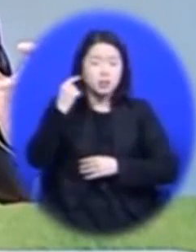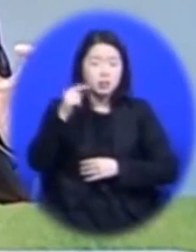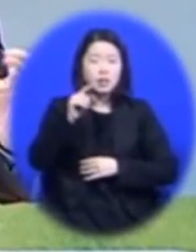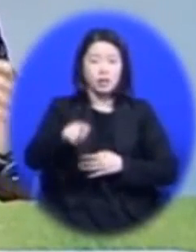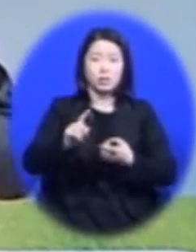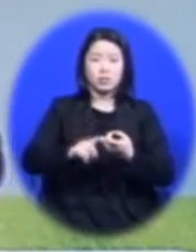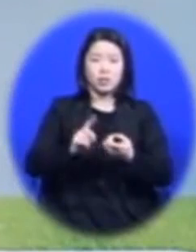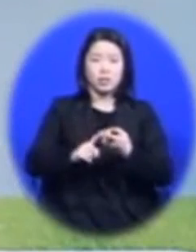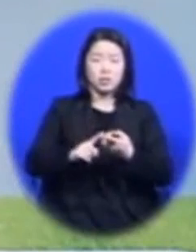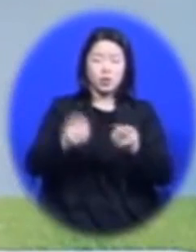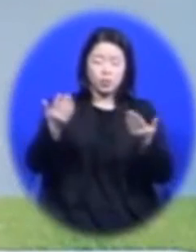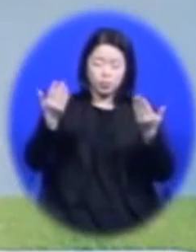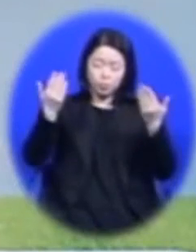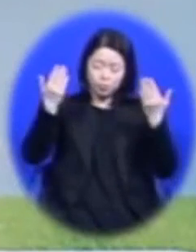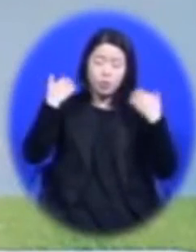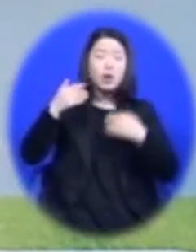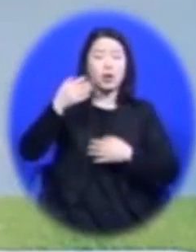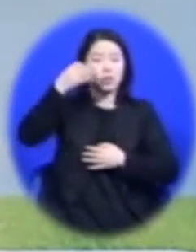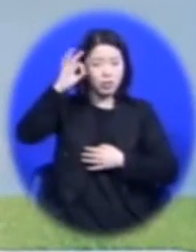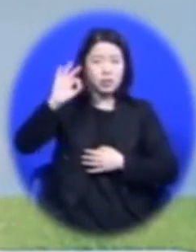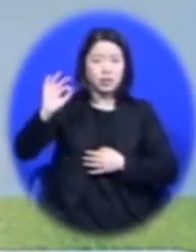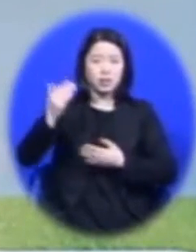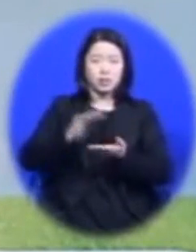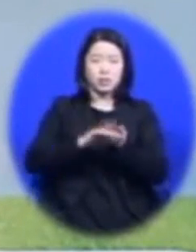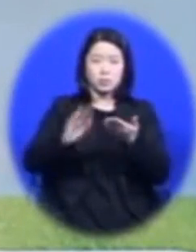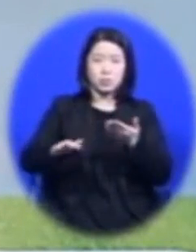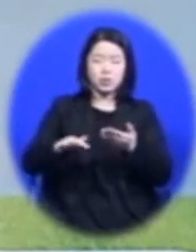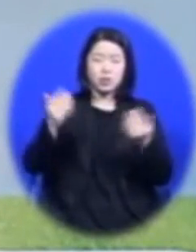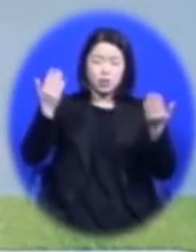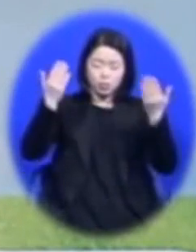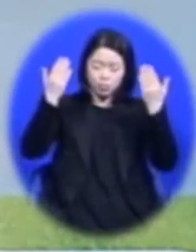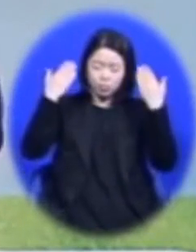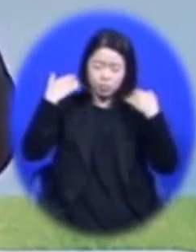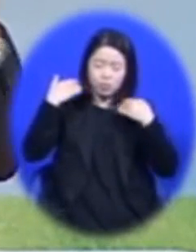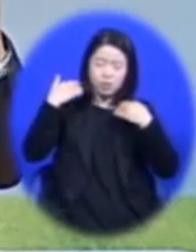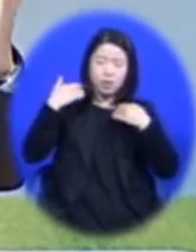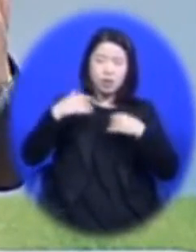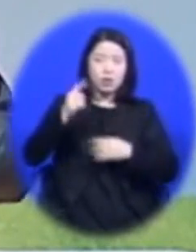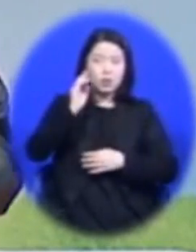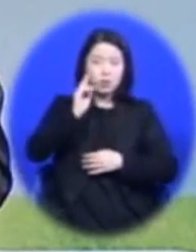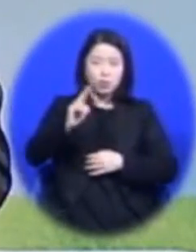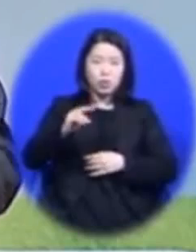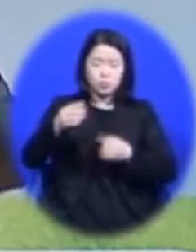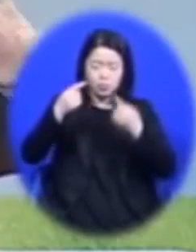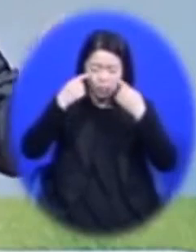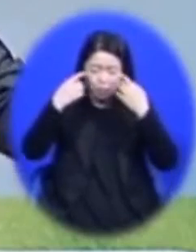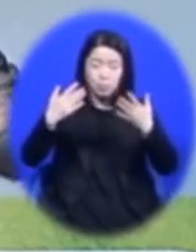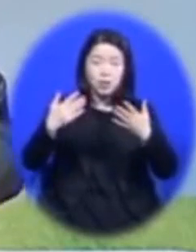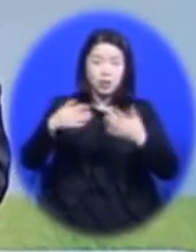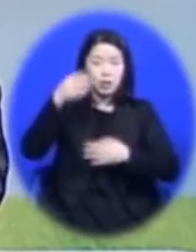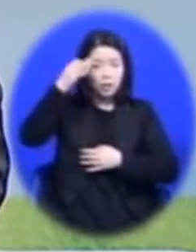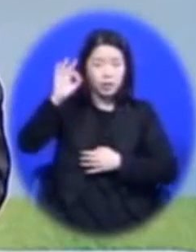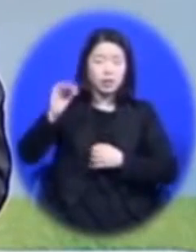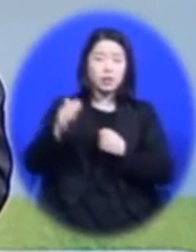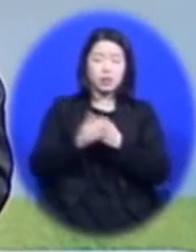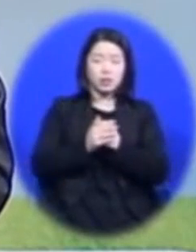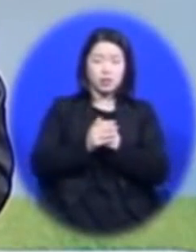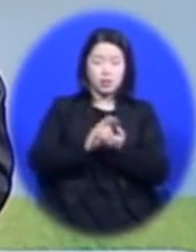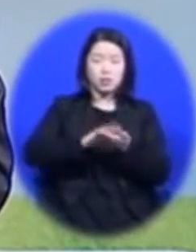것을 지나고 난 다음에 깨달아요. 지나고 난 다음에 너무너무 선명하게 깨달아지는 거예요. 그날은 못